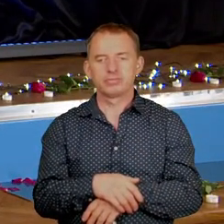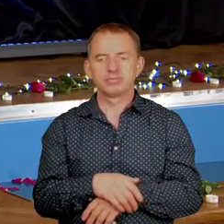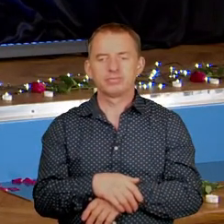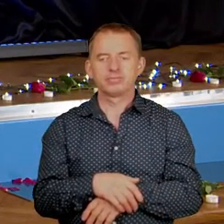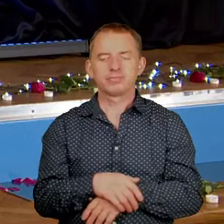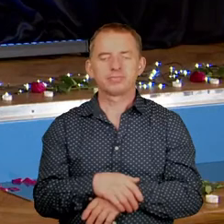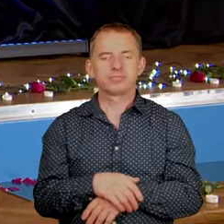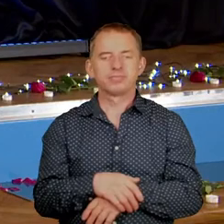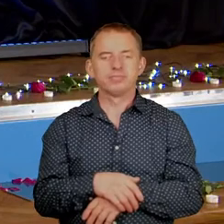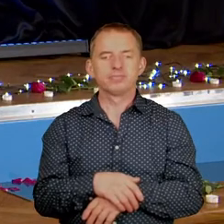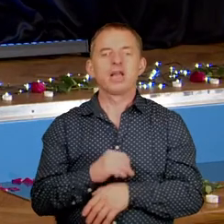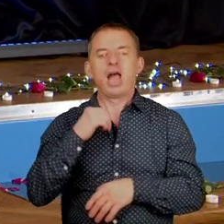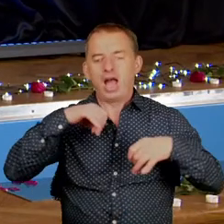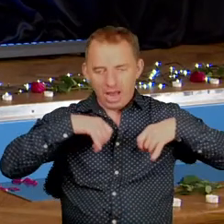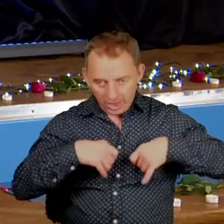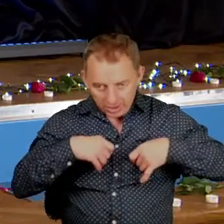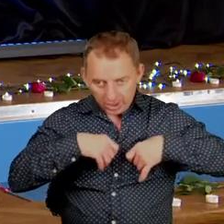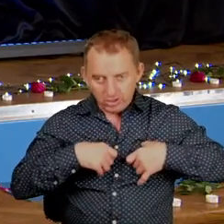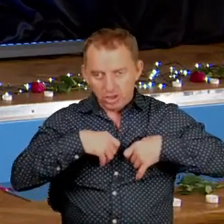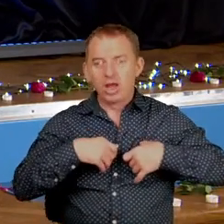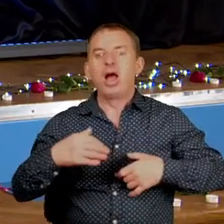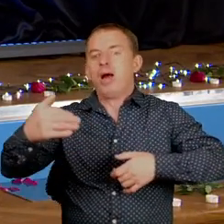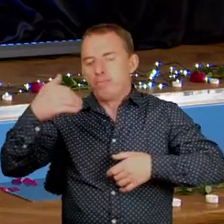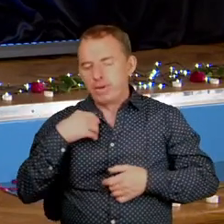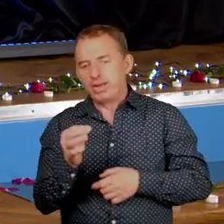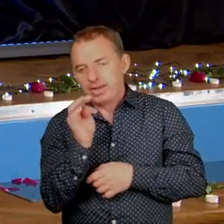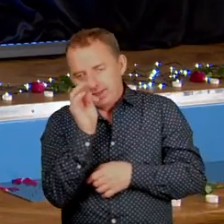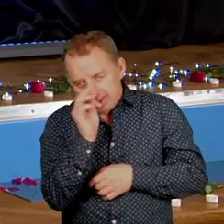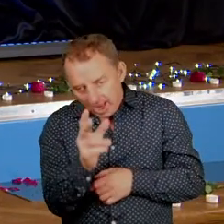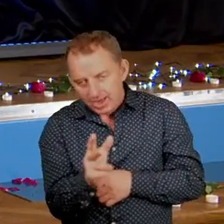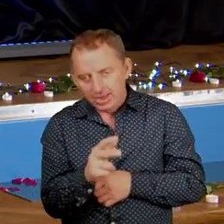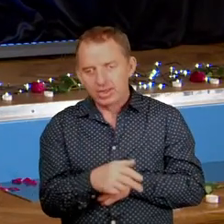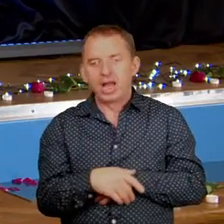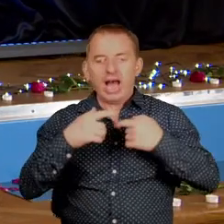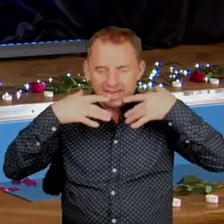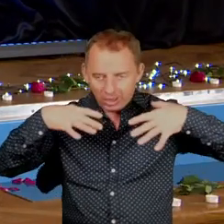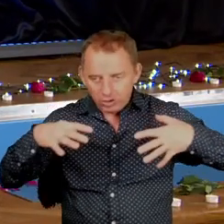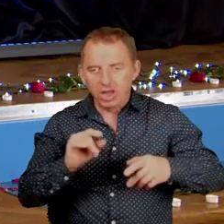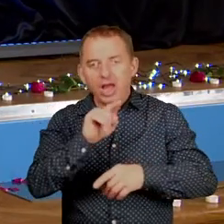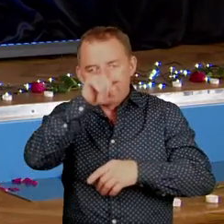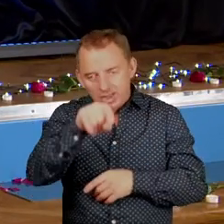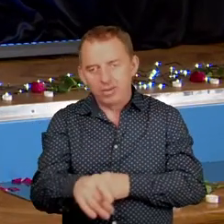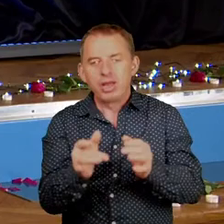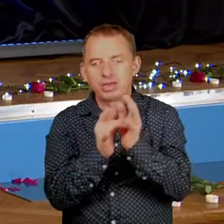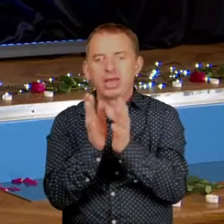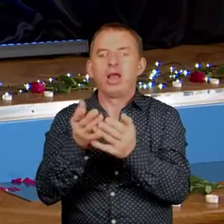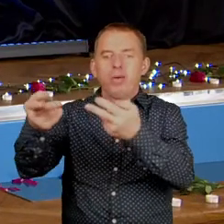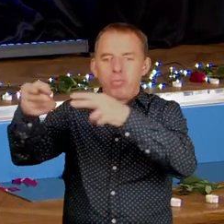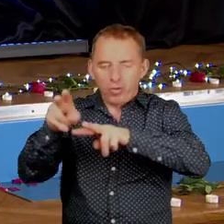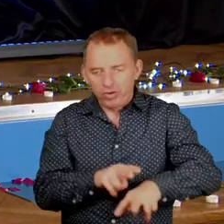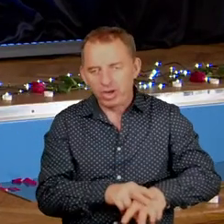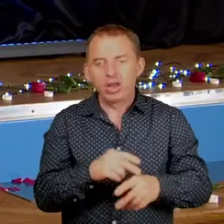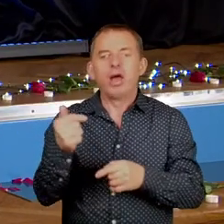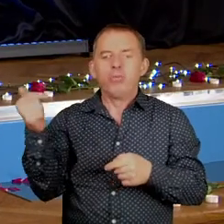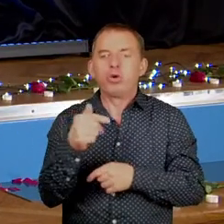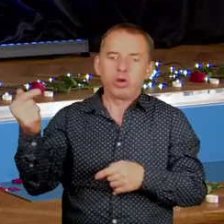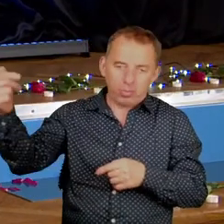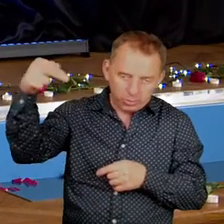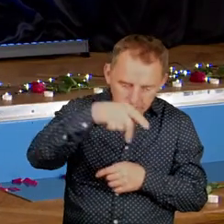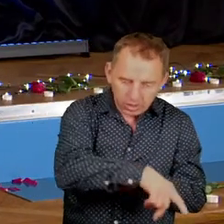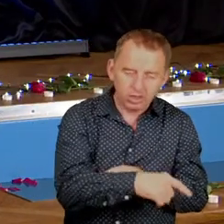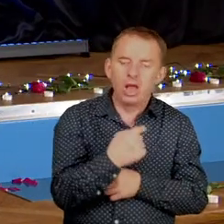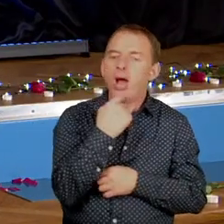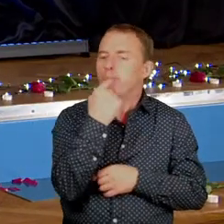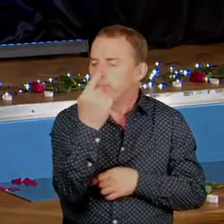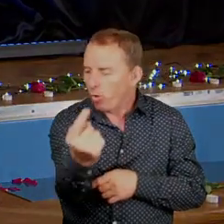tell the disciples about it. Aniołowie byli tak rozradowani tym, że Jezus powraca, że musieli przyjść i powiedzieć o tym